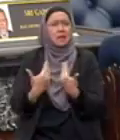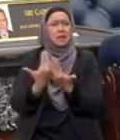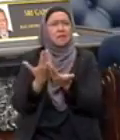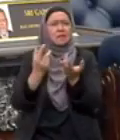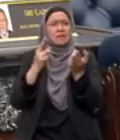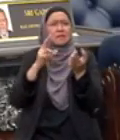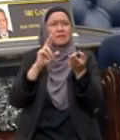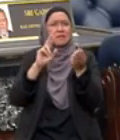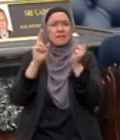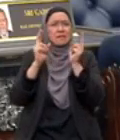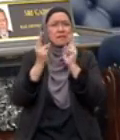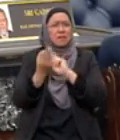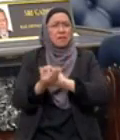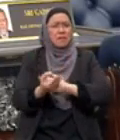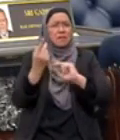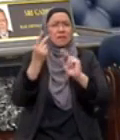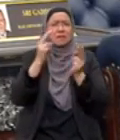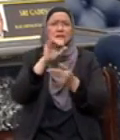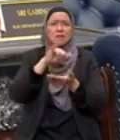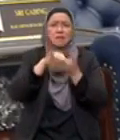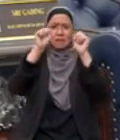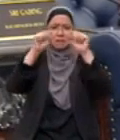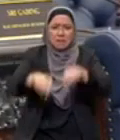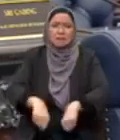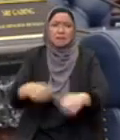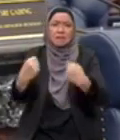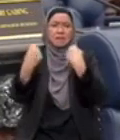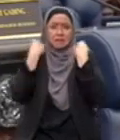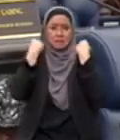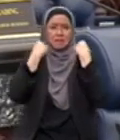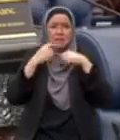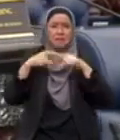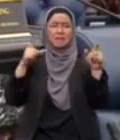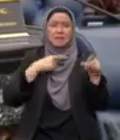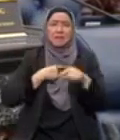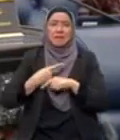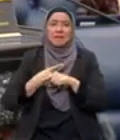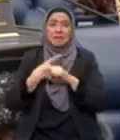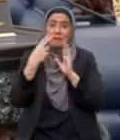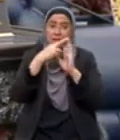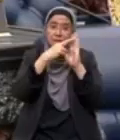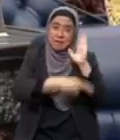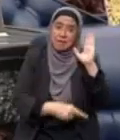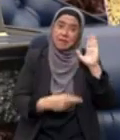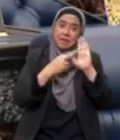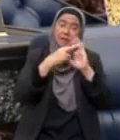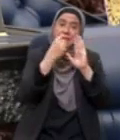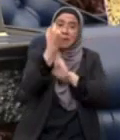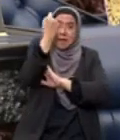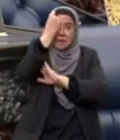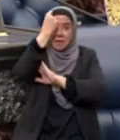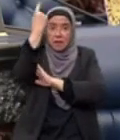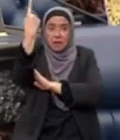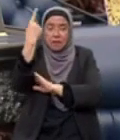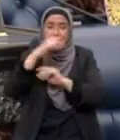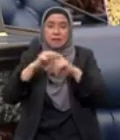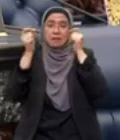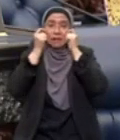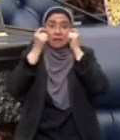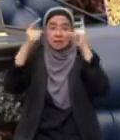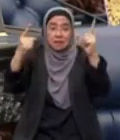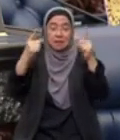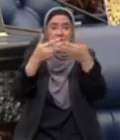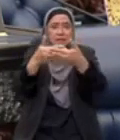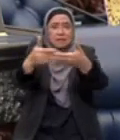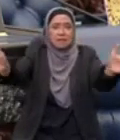pemahaman dan kesedaran awam mengenai peranan institusi seperti SPR dan sprm apakah